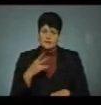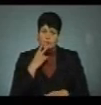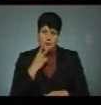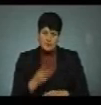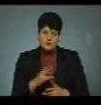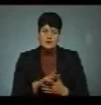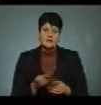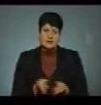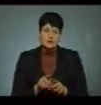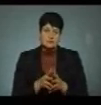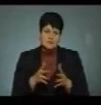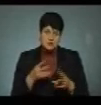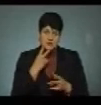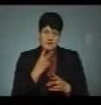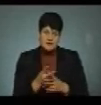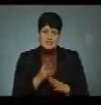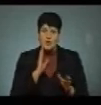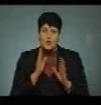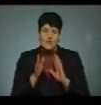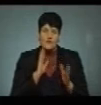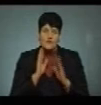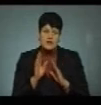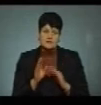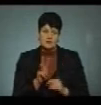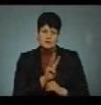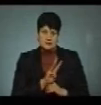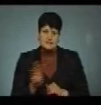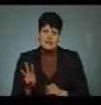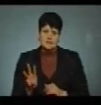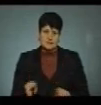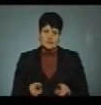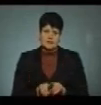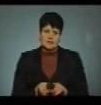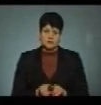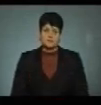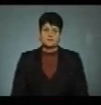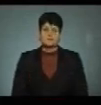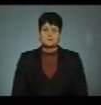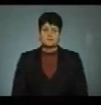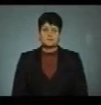Також більше матеріалів переглядайте на нашій Facebook-сторінці і сайті. До зустрічі о 20:30.